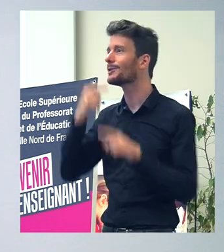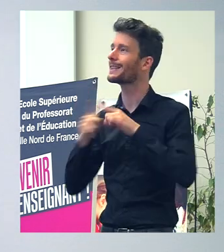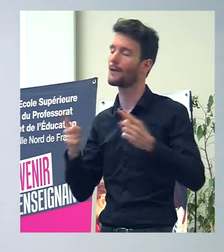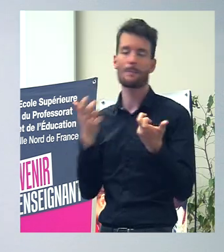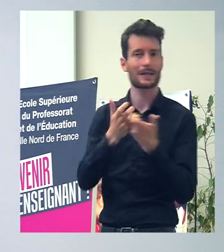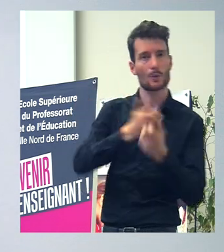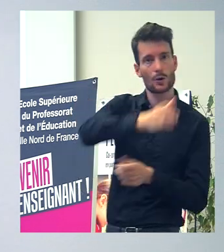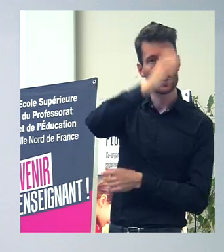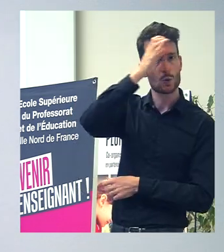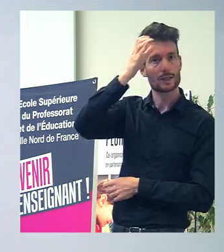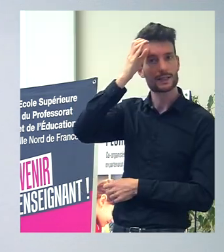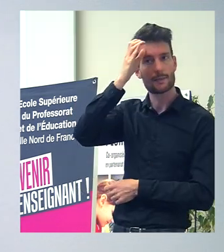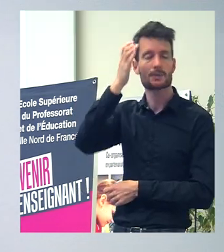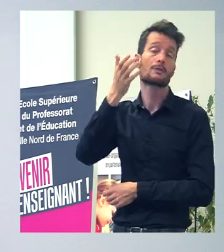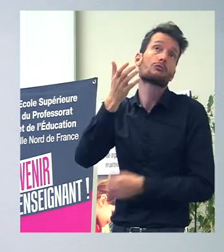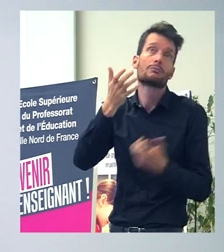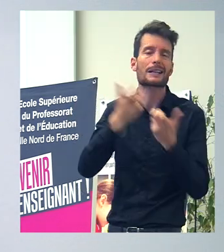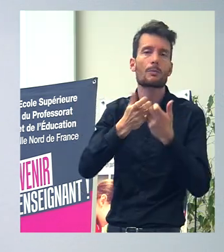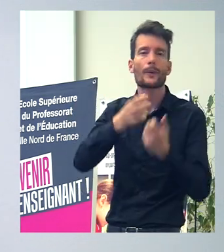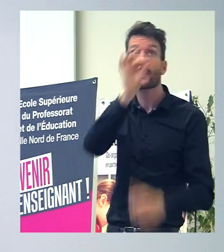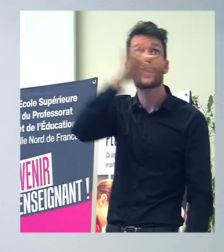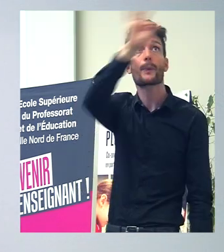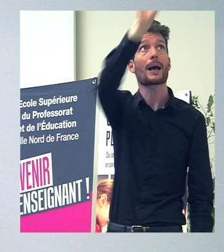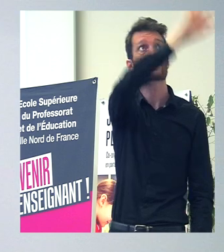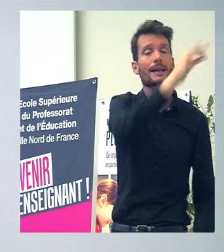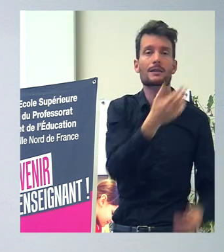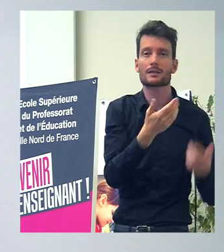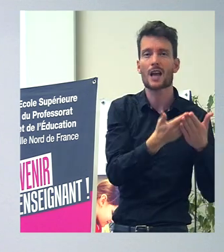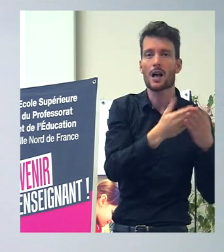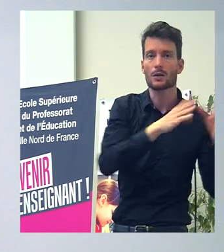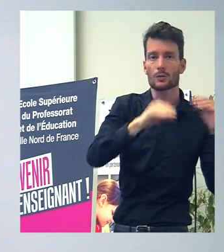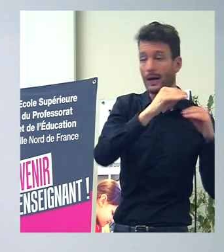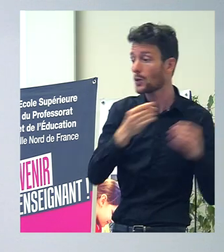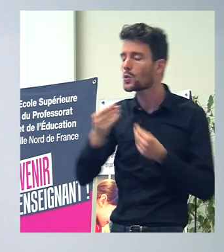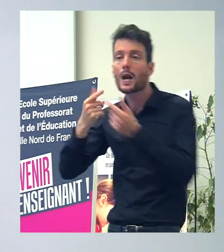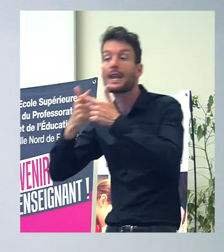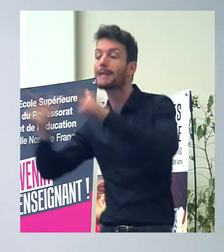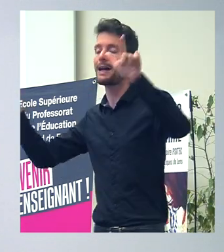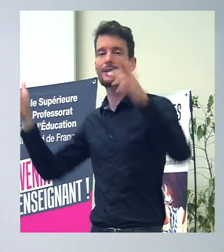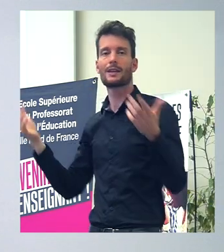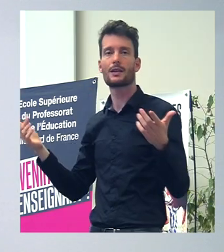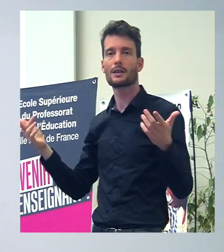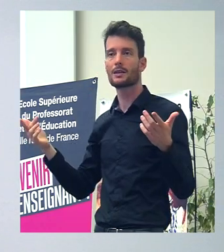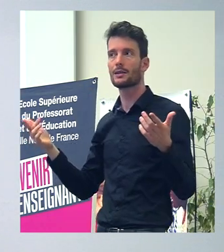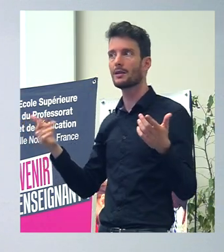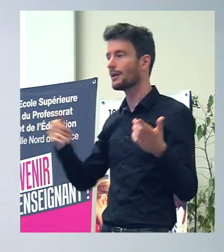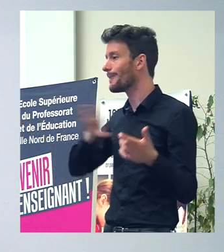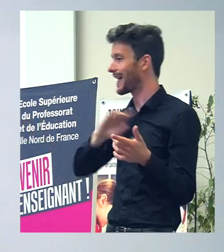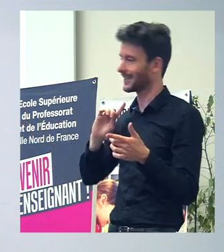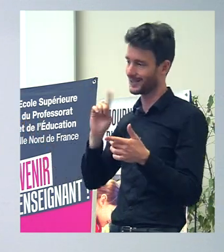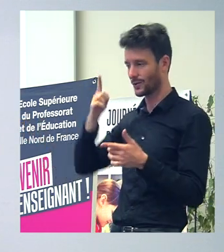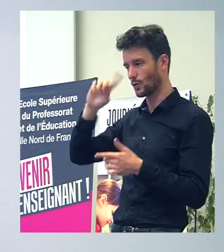par exemple, d'un secte et le concept de liberté, parce que nous sommes attachés à la liberté, pas forcément